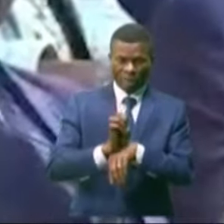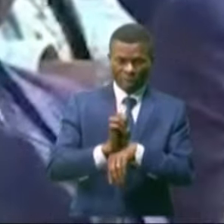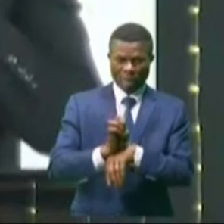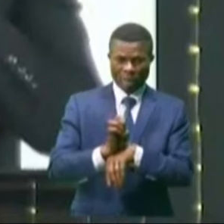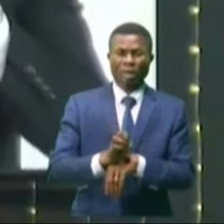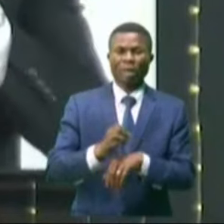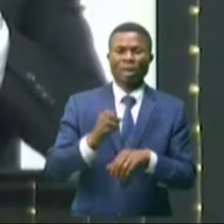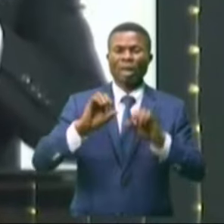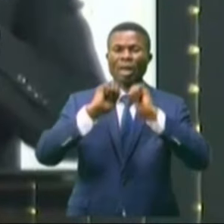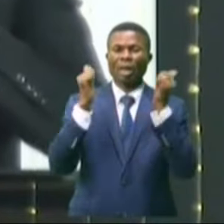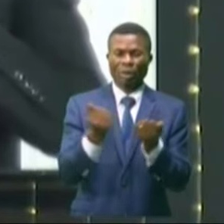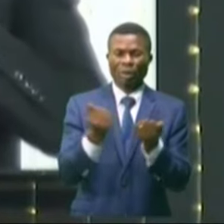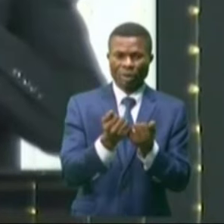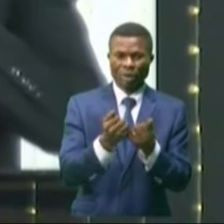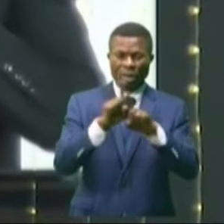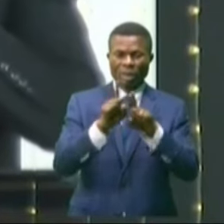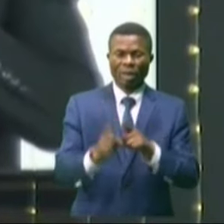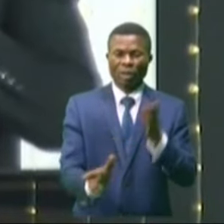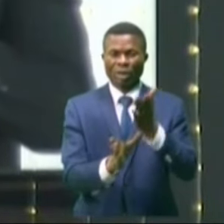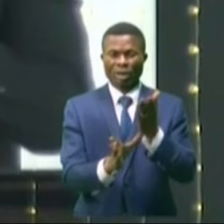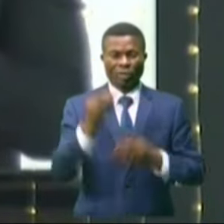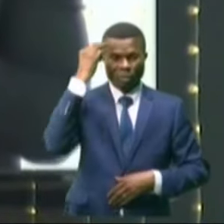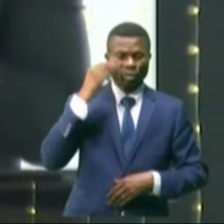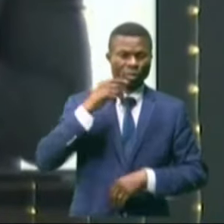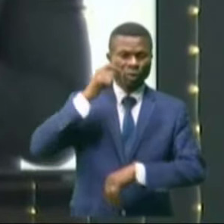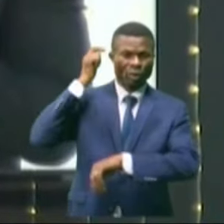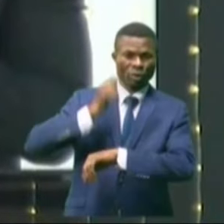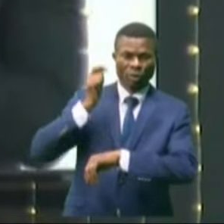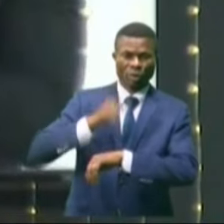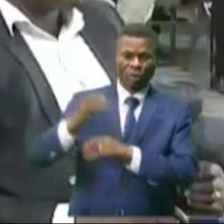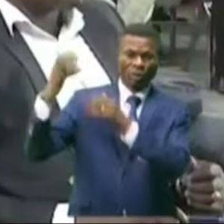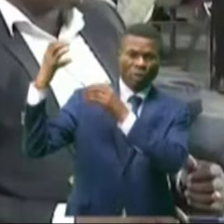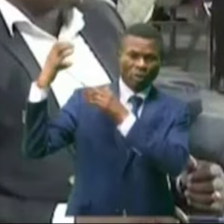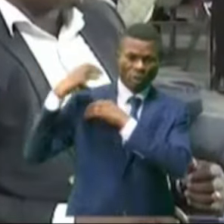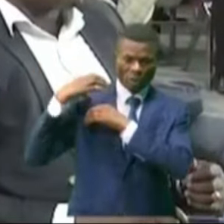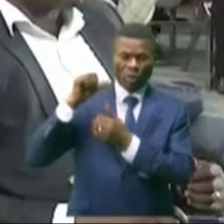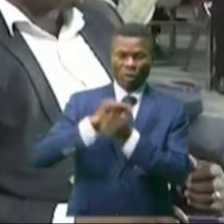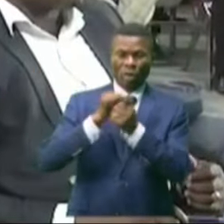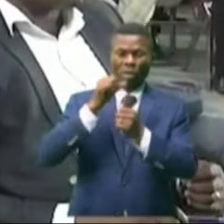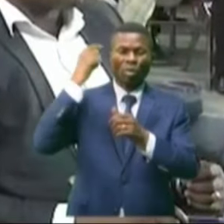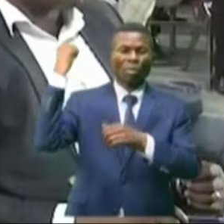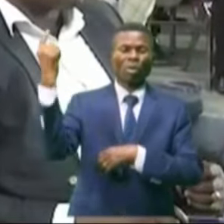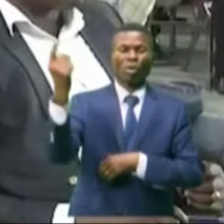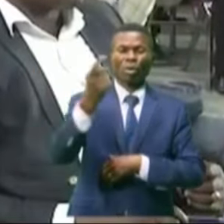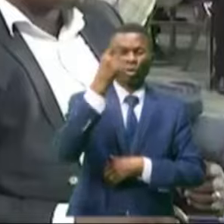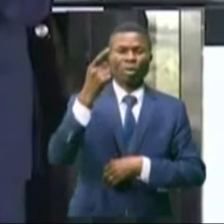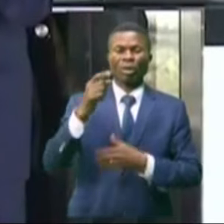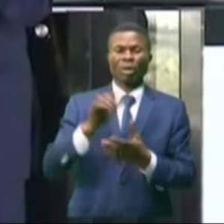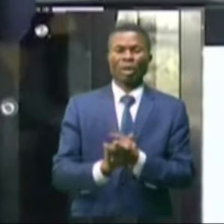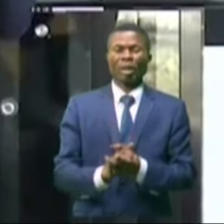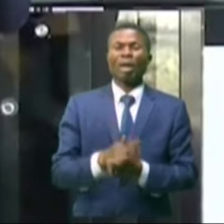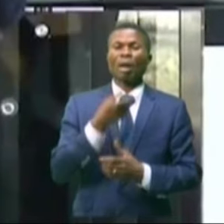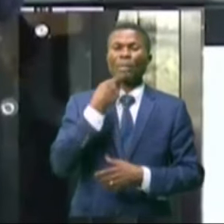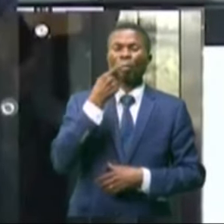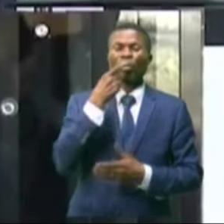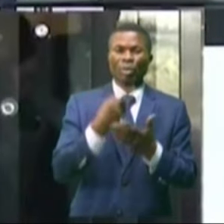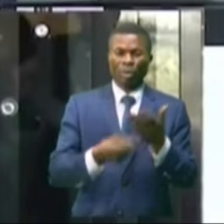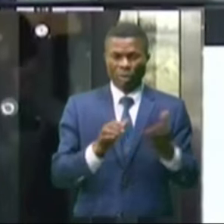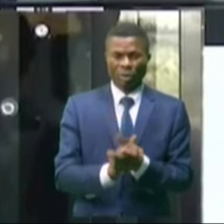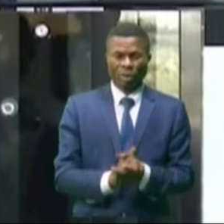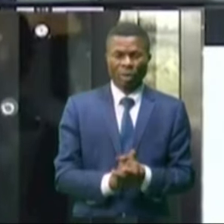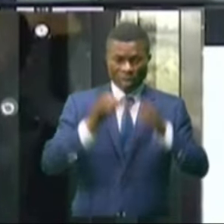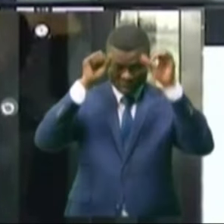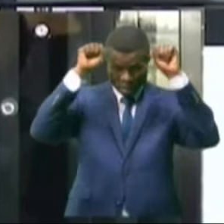associations, ainsi que du vice-ministre de la Justice chargé des contentieux internationaux. Premier à prendre la parole, l'archevêque président